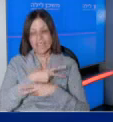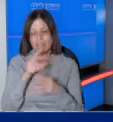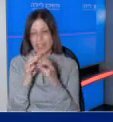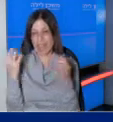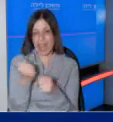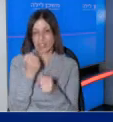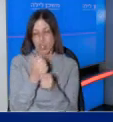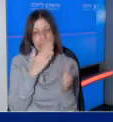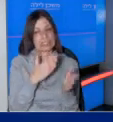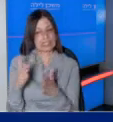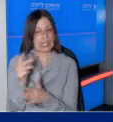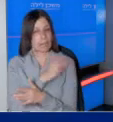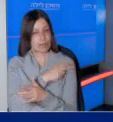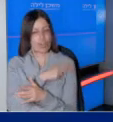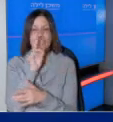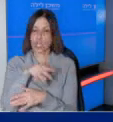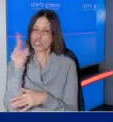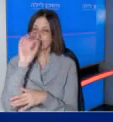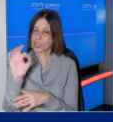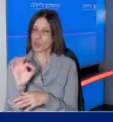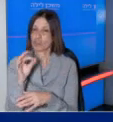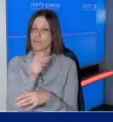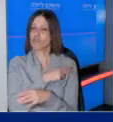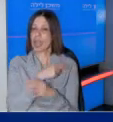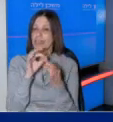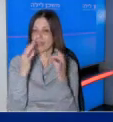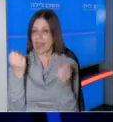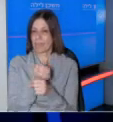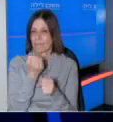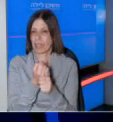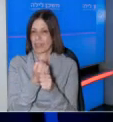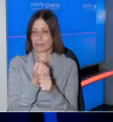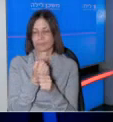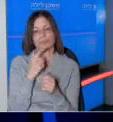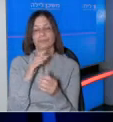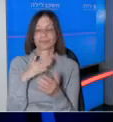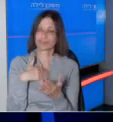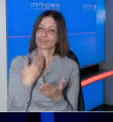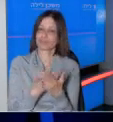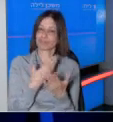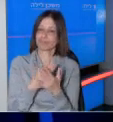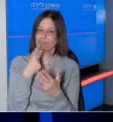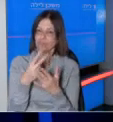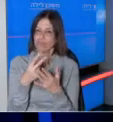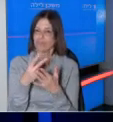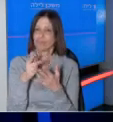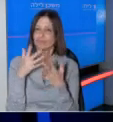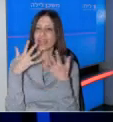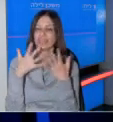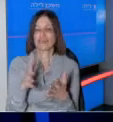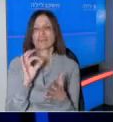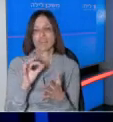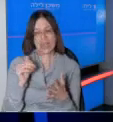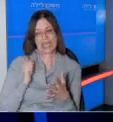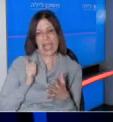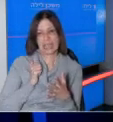סדר במשטרה, אז יש סיכוי שהמשטרה תתחיל לתפקד. העובדה שאנחנו רואים את התקיפה הזאת של חיילי צהל,